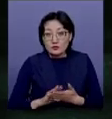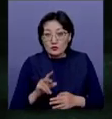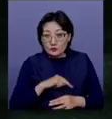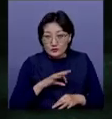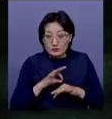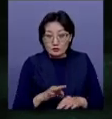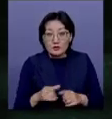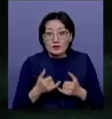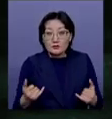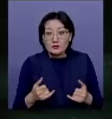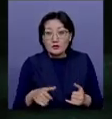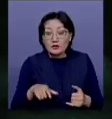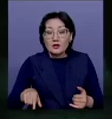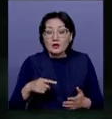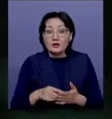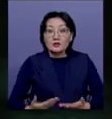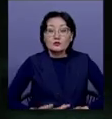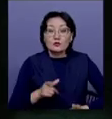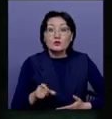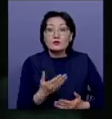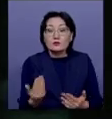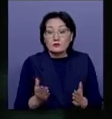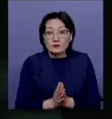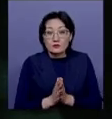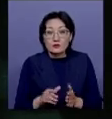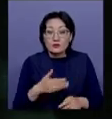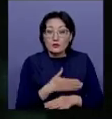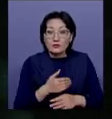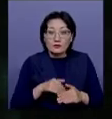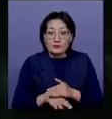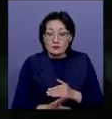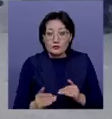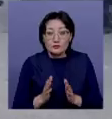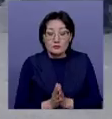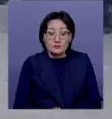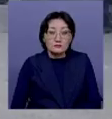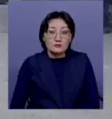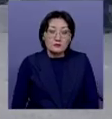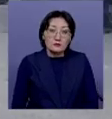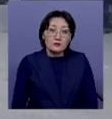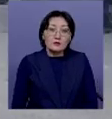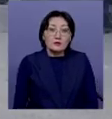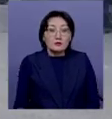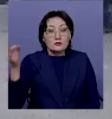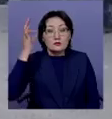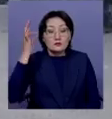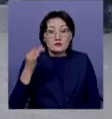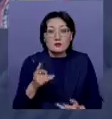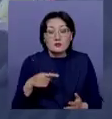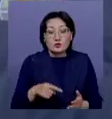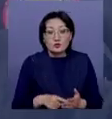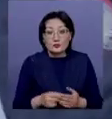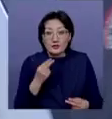жатыр. Құрметті қала тұрғындары, сіздерден өтінетініміз қалаға көп шықпауларыңызды сұранамыз. Естеріңізге салса,